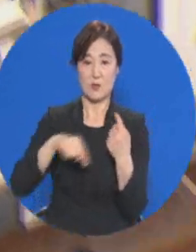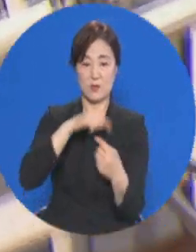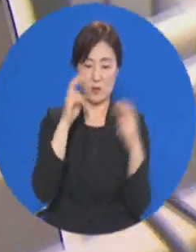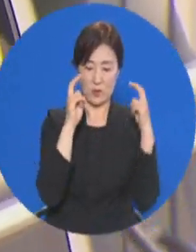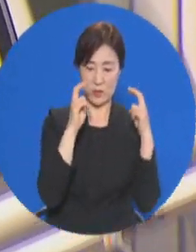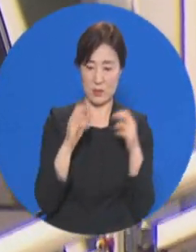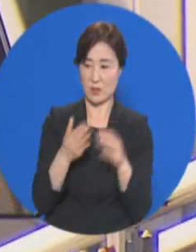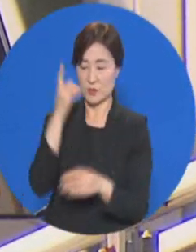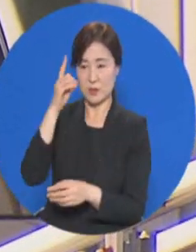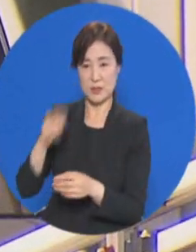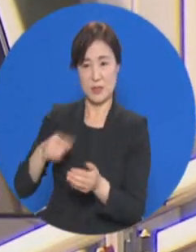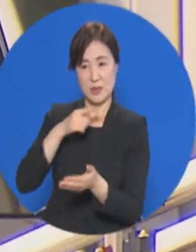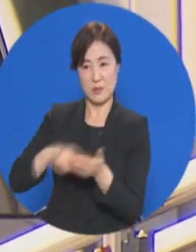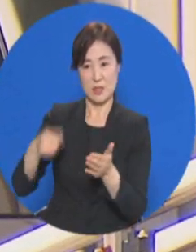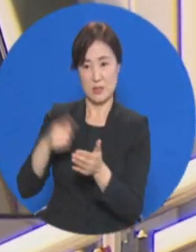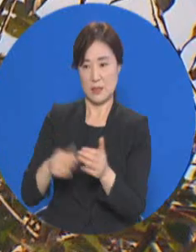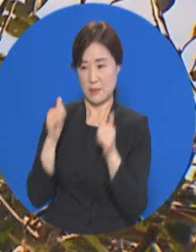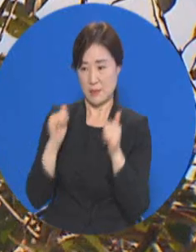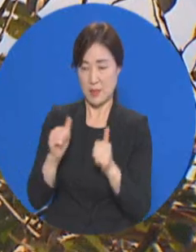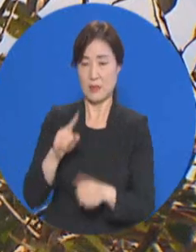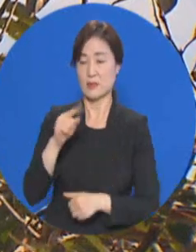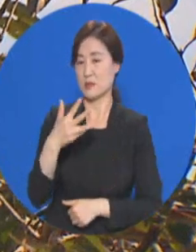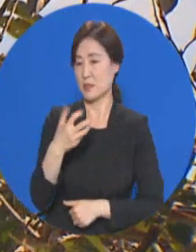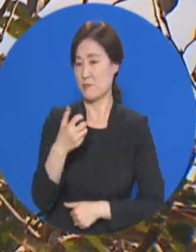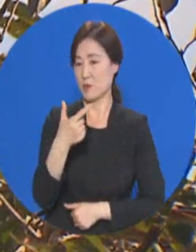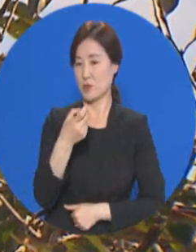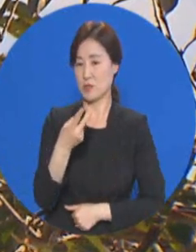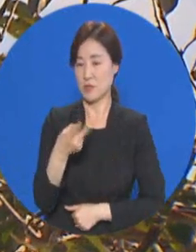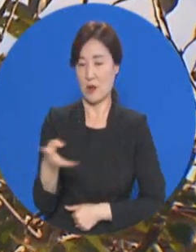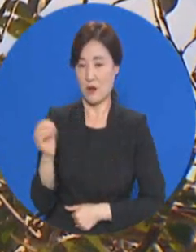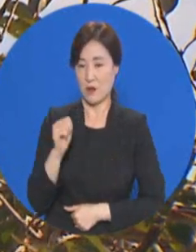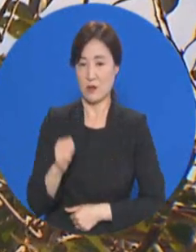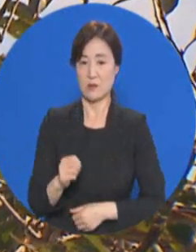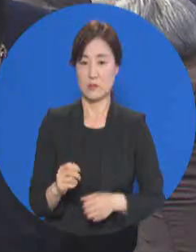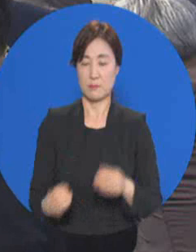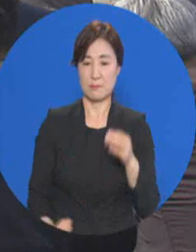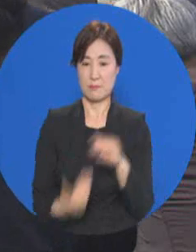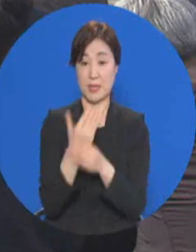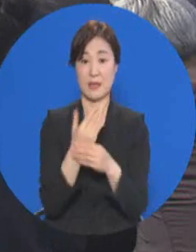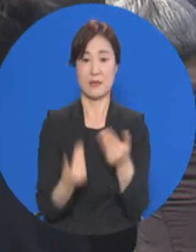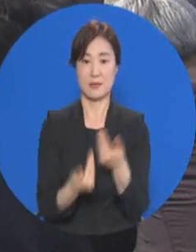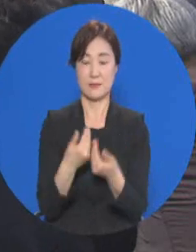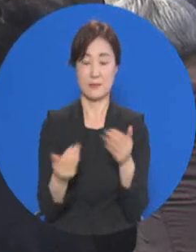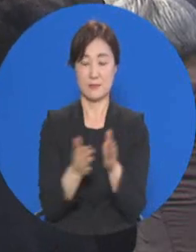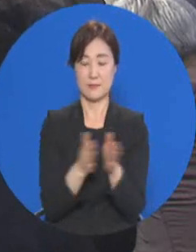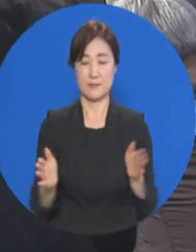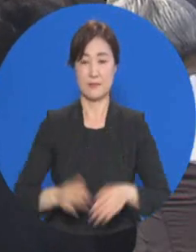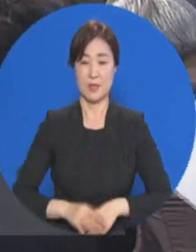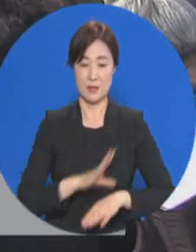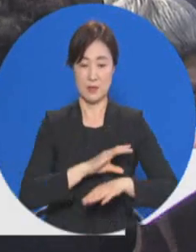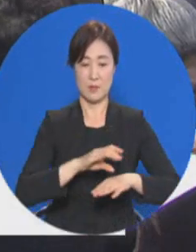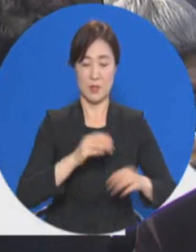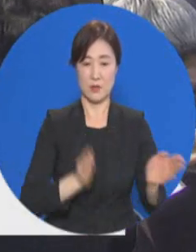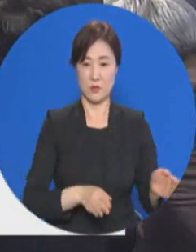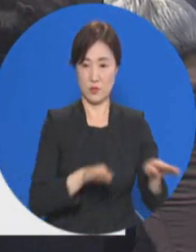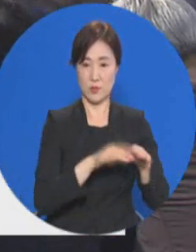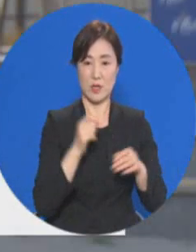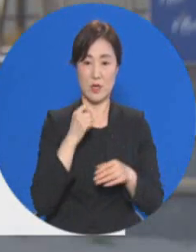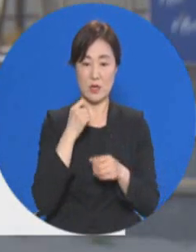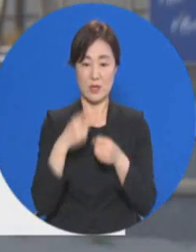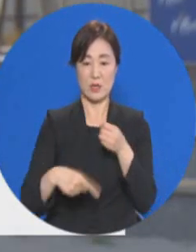원의 손해배상금을 대한상사중재원에 청구하면서 분쟁이 발생했습니다. 스카이큐브 시설은 1년이 넘는 중재